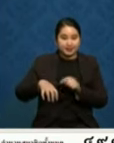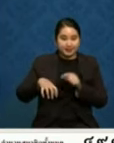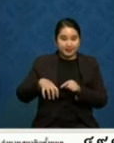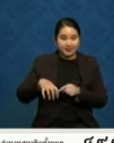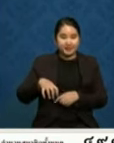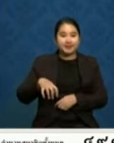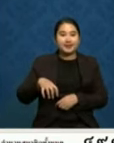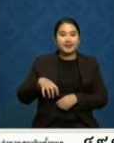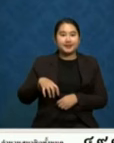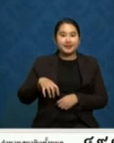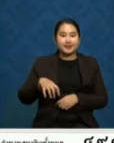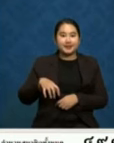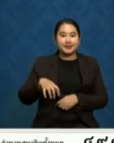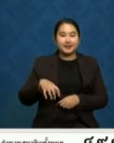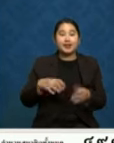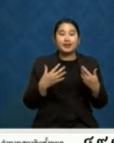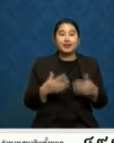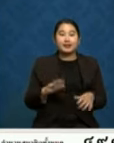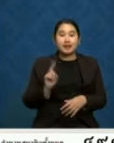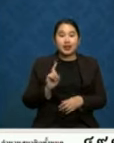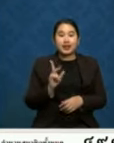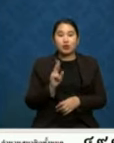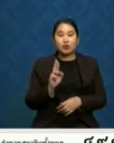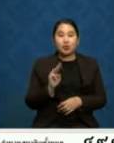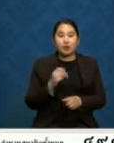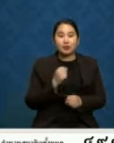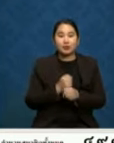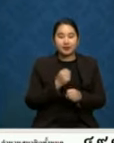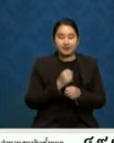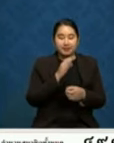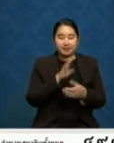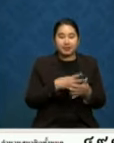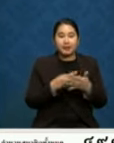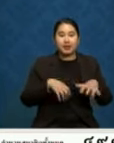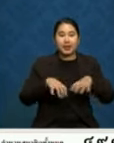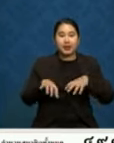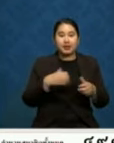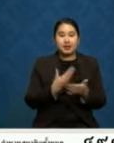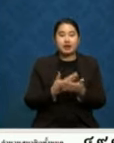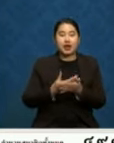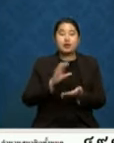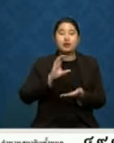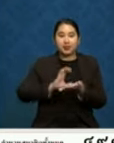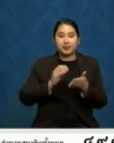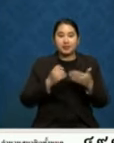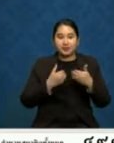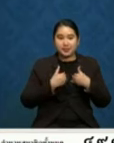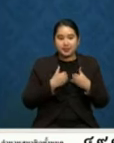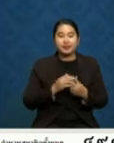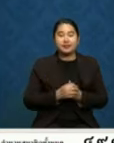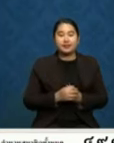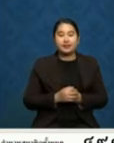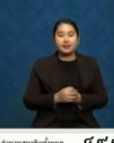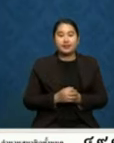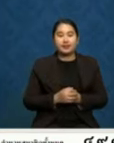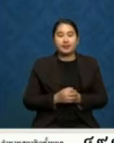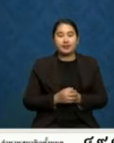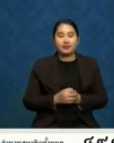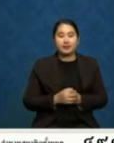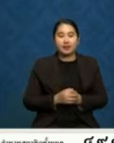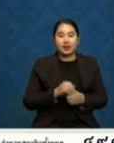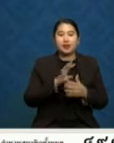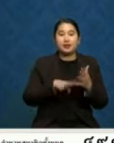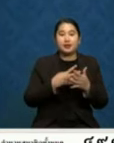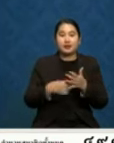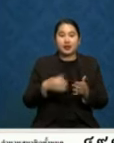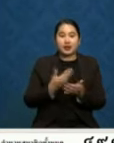รมด้วยนะครับเพราะฉะนั้นเนี่ยทางกรมได้มีการวางแผนการใช้งบประมาณได้อย่างมีการวางแ